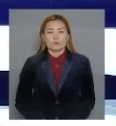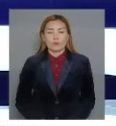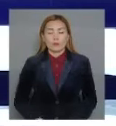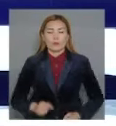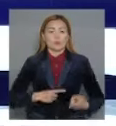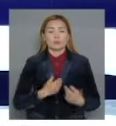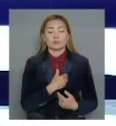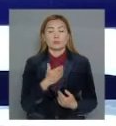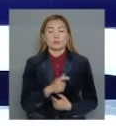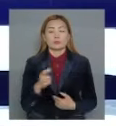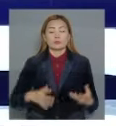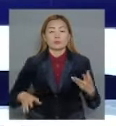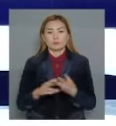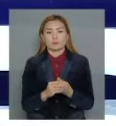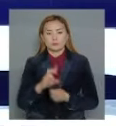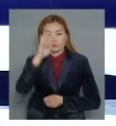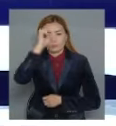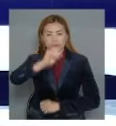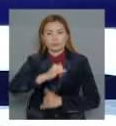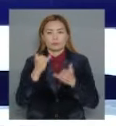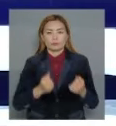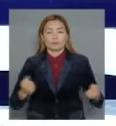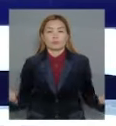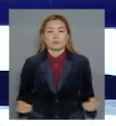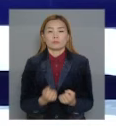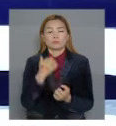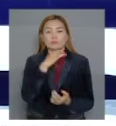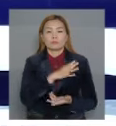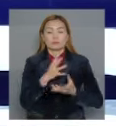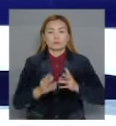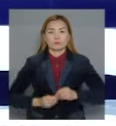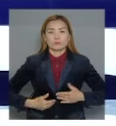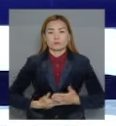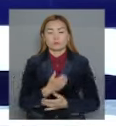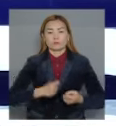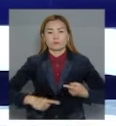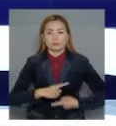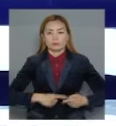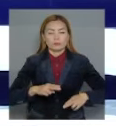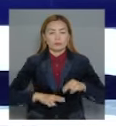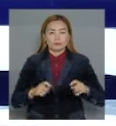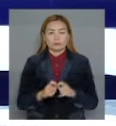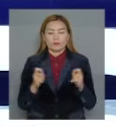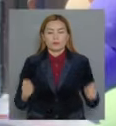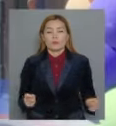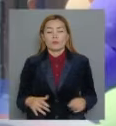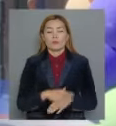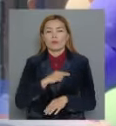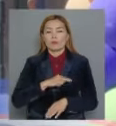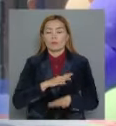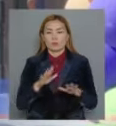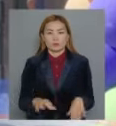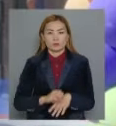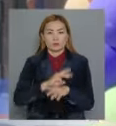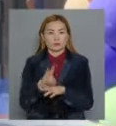Кәсіп бастағысы келген азаматтар үшін мемлекет тарапынан қолдау аз емес. Нәтижесінде жаңадан кәсіпкерлік нысандар ашылып, халық жұмыс орнымен